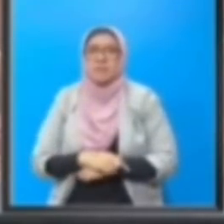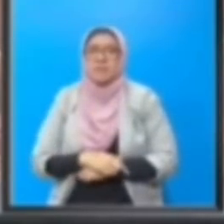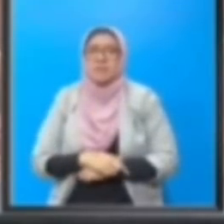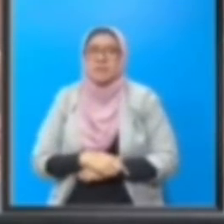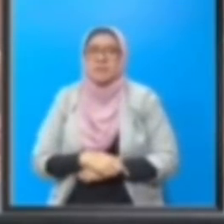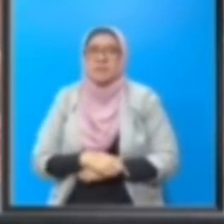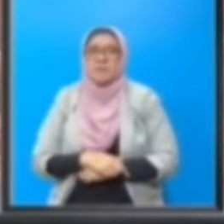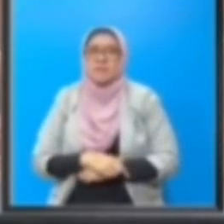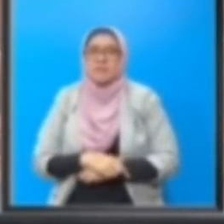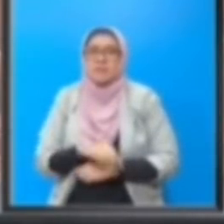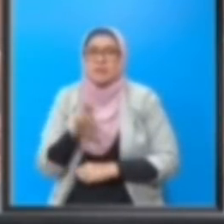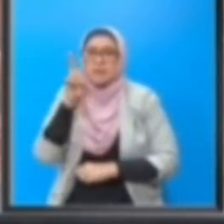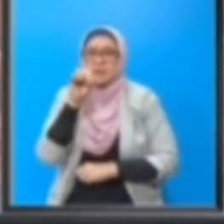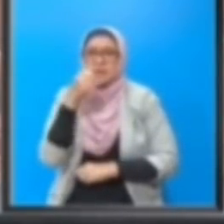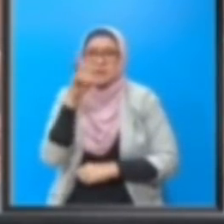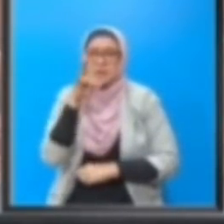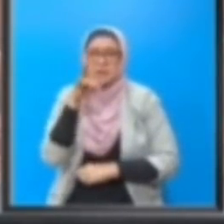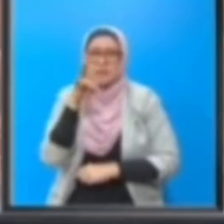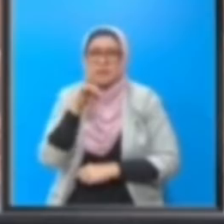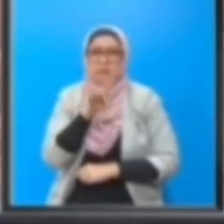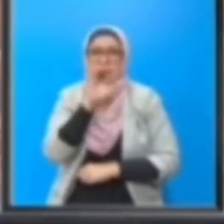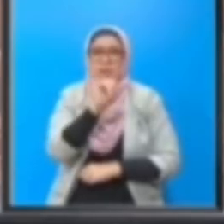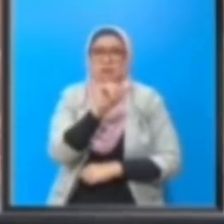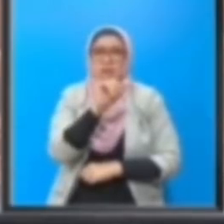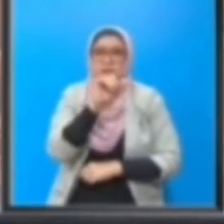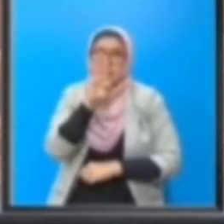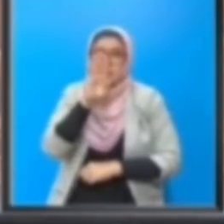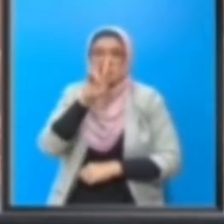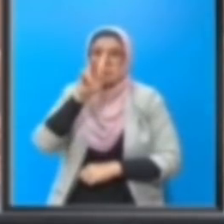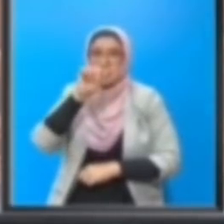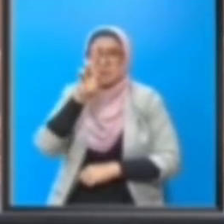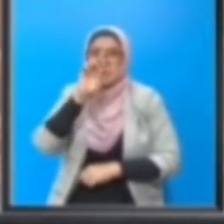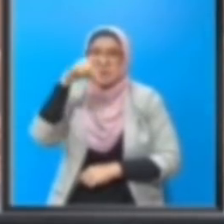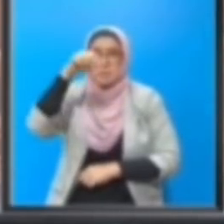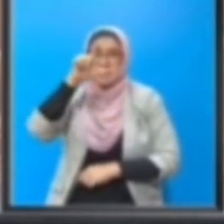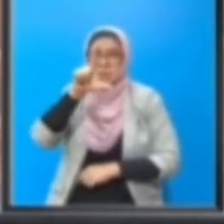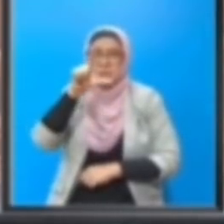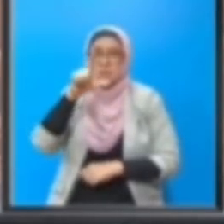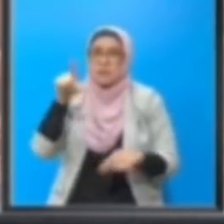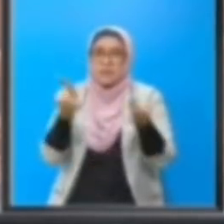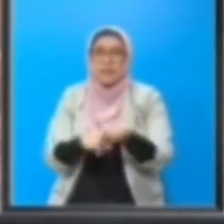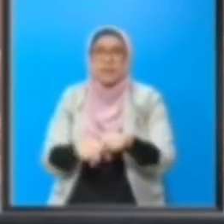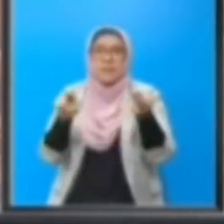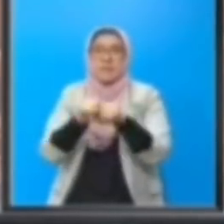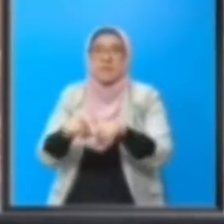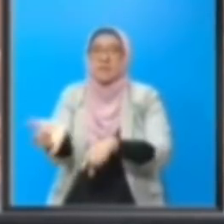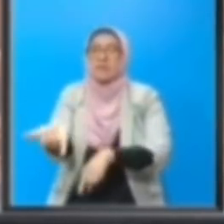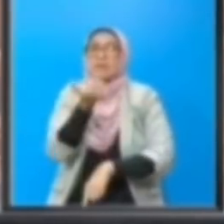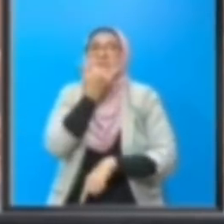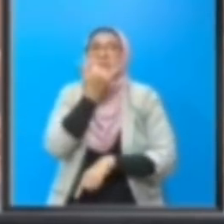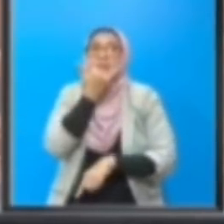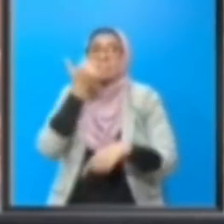2017, YB Kapal sebagai penghitung undi juga tersilap dalam pengundian belah bahagian pada